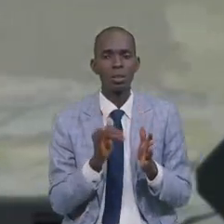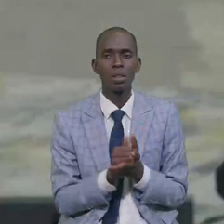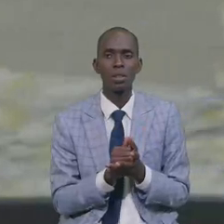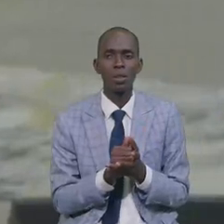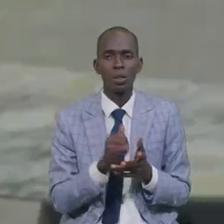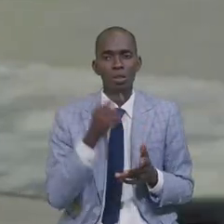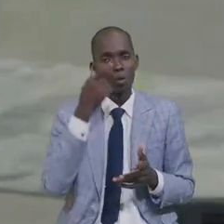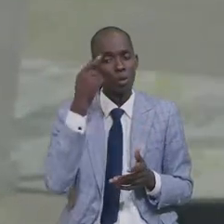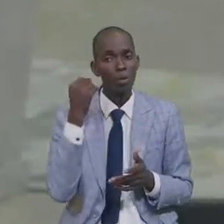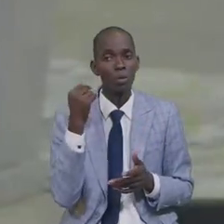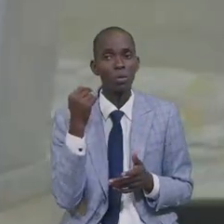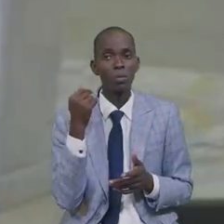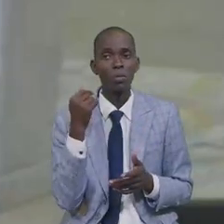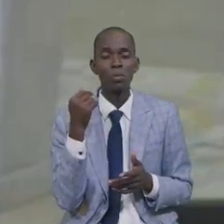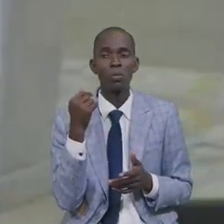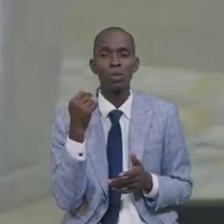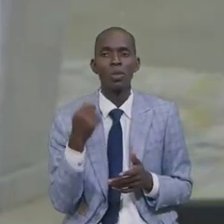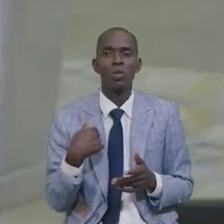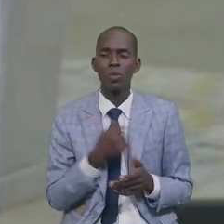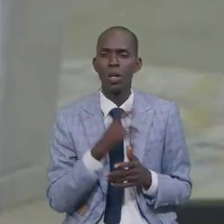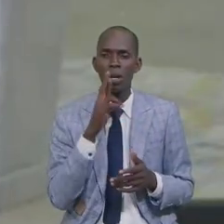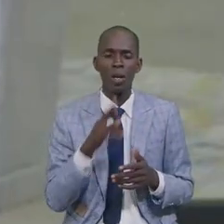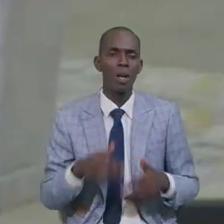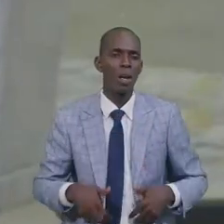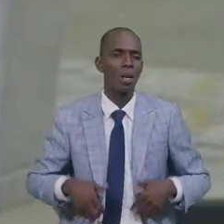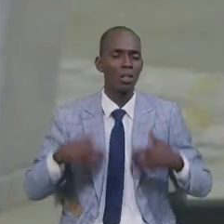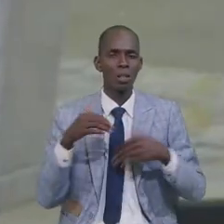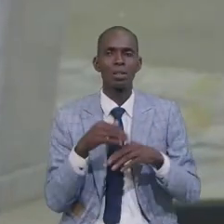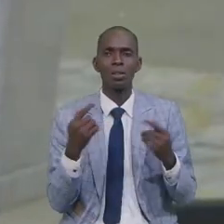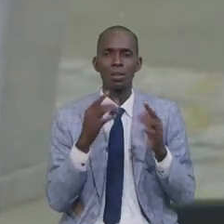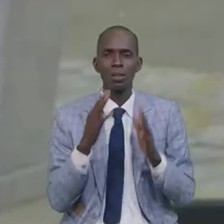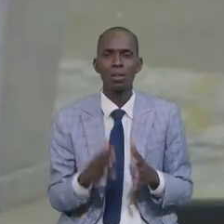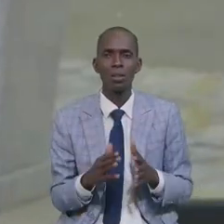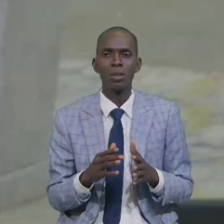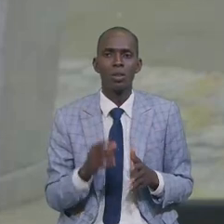pécheurs. Nous parlons des fumeurs. Nous sommes en colère contre eux.